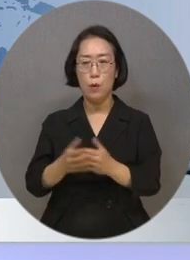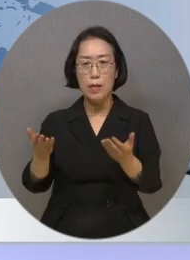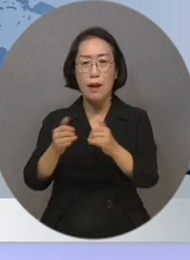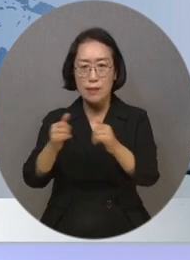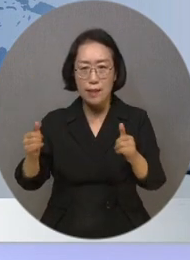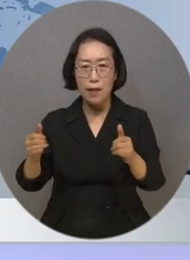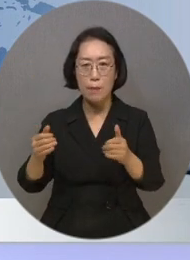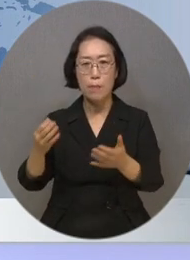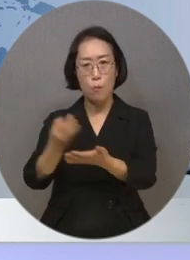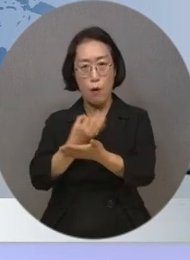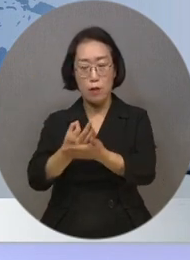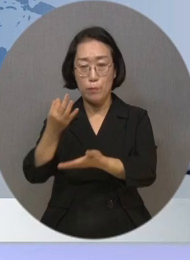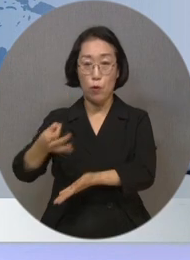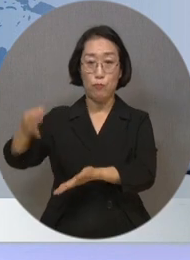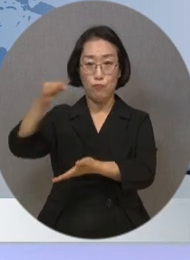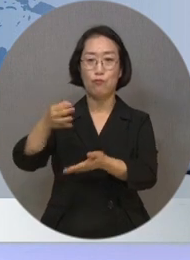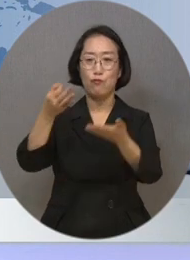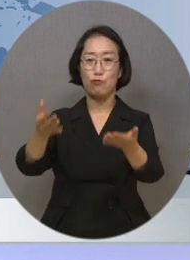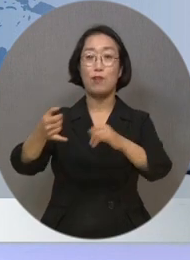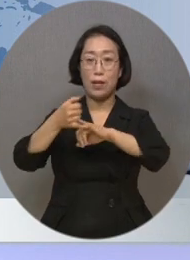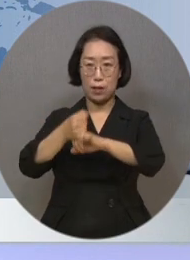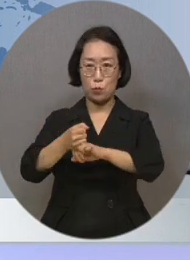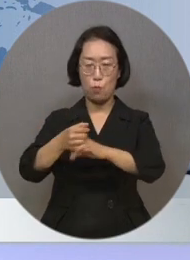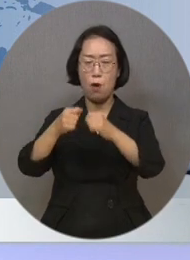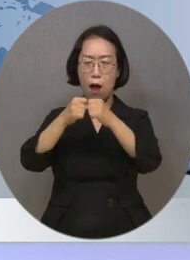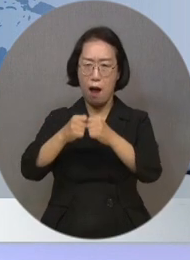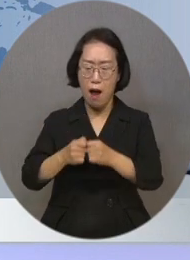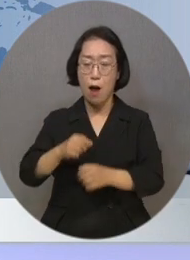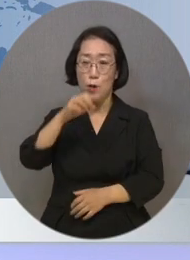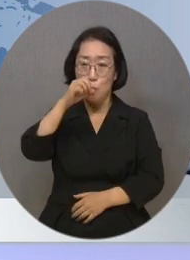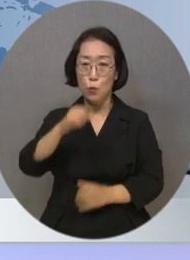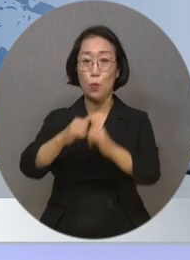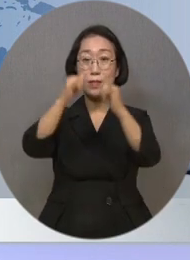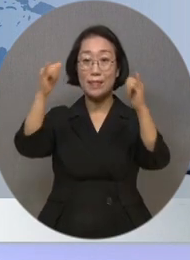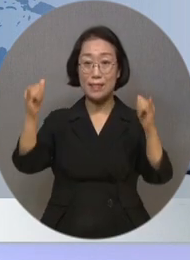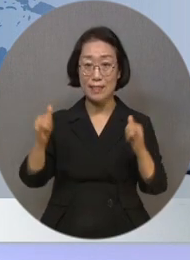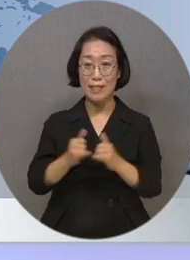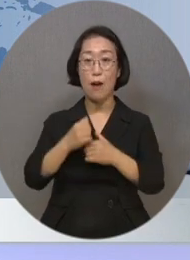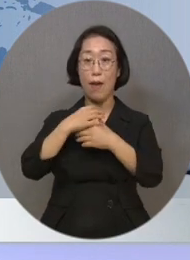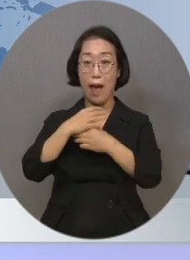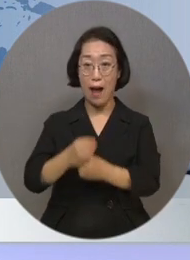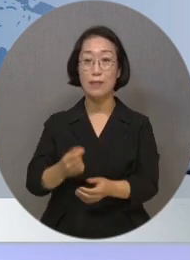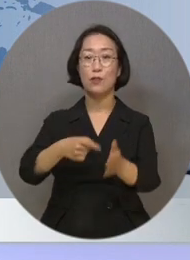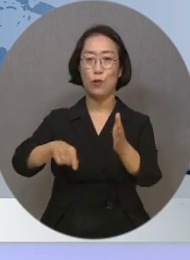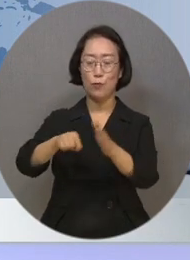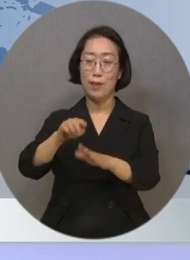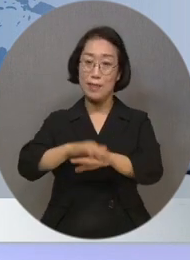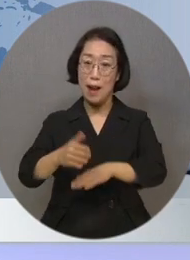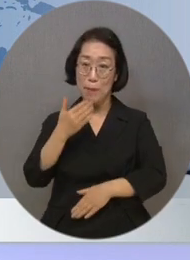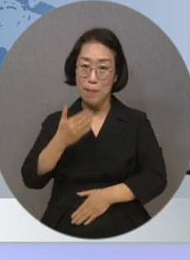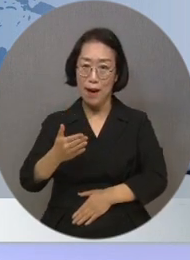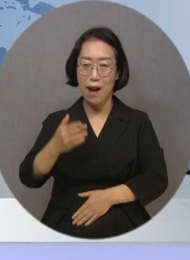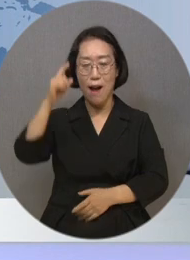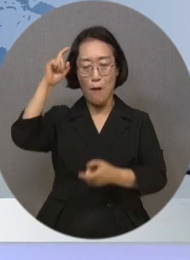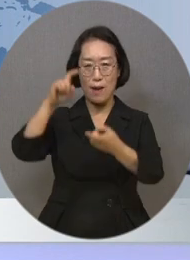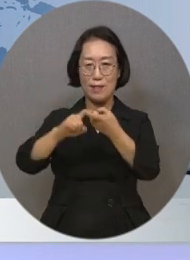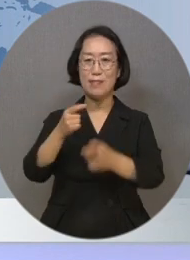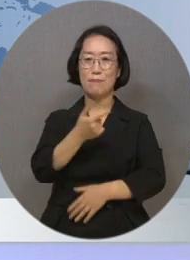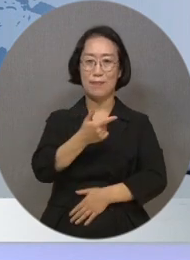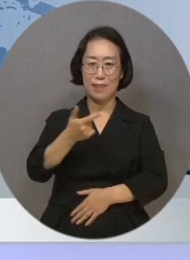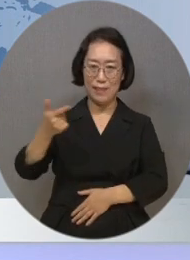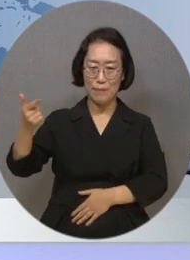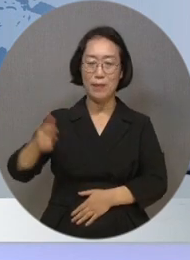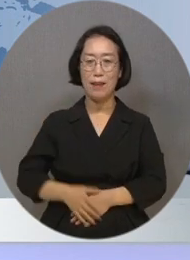인건비도 인상하겠다고 전했는데요 촘촘하고 이상적인 사회 안전망을 구축할 수 있을지 주목해 봅니다 이상